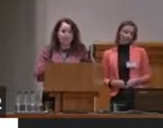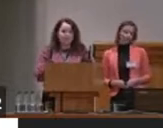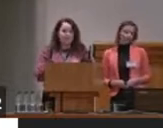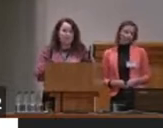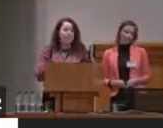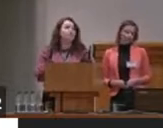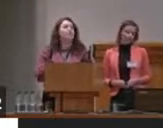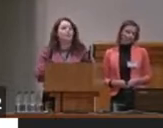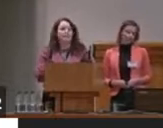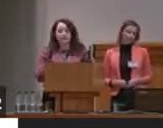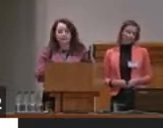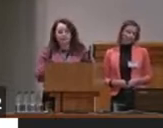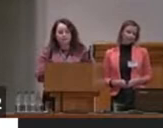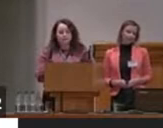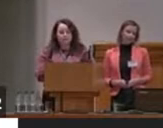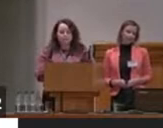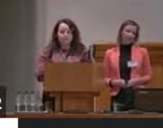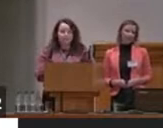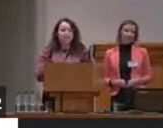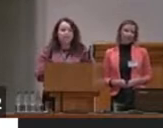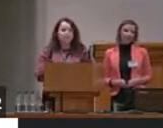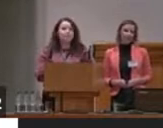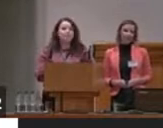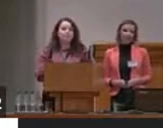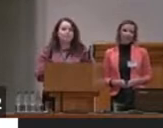całej sytuacji było to, że posiadamy pracownię